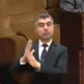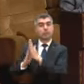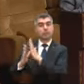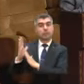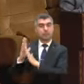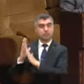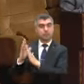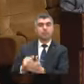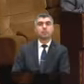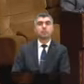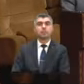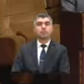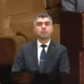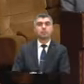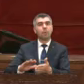وأيضا في كل